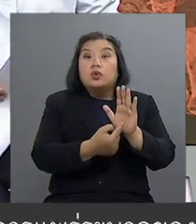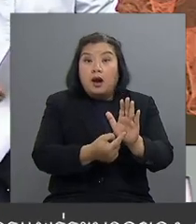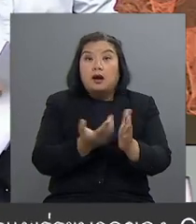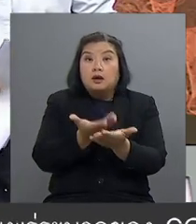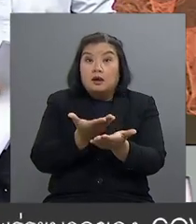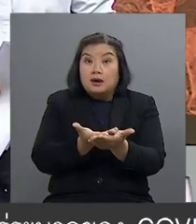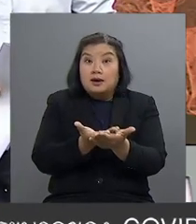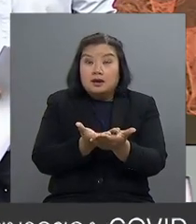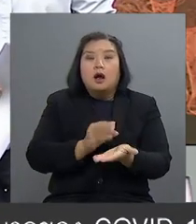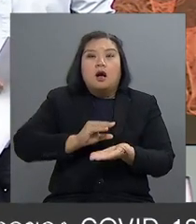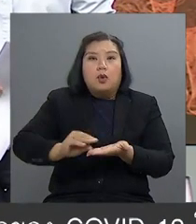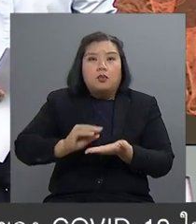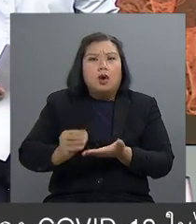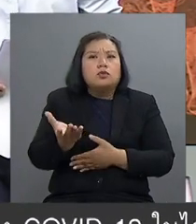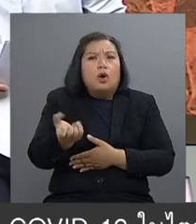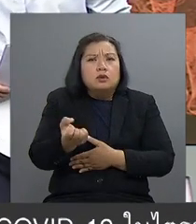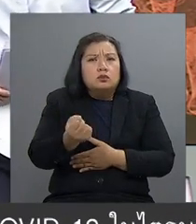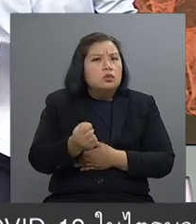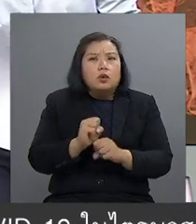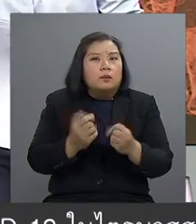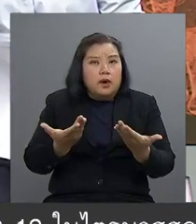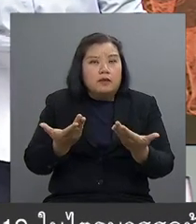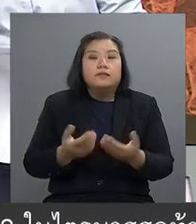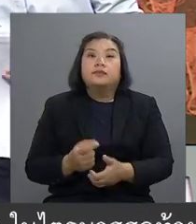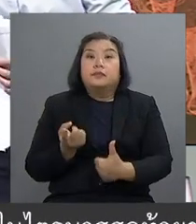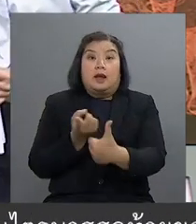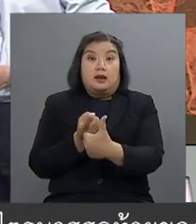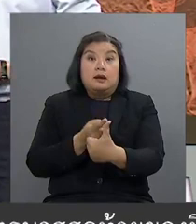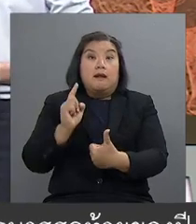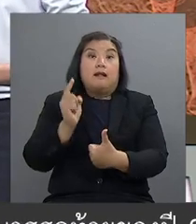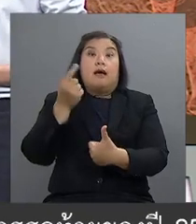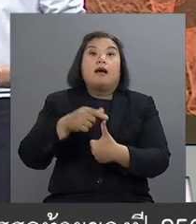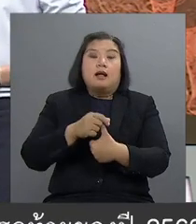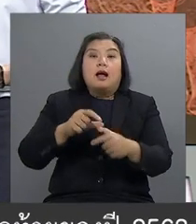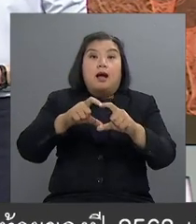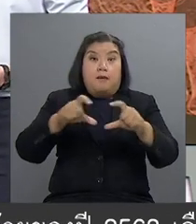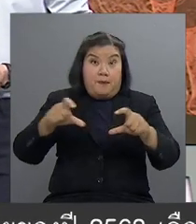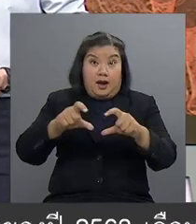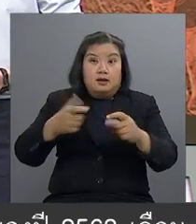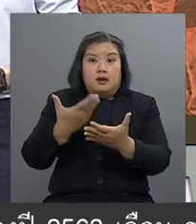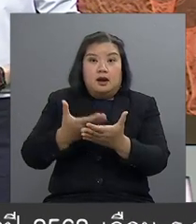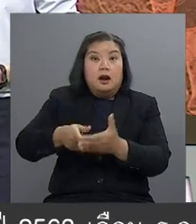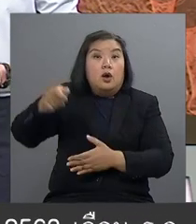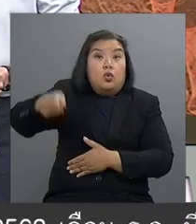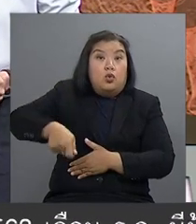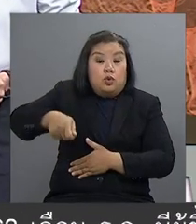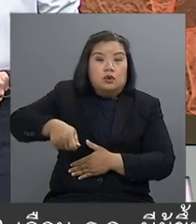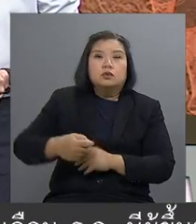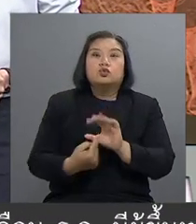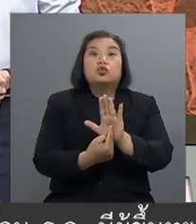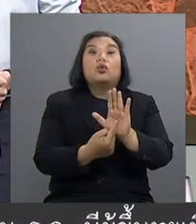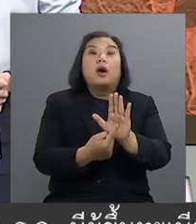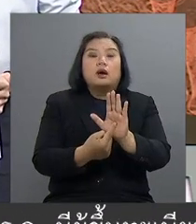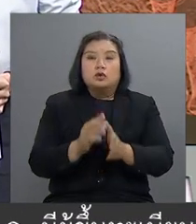จะทำอย่างไรกันบ้างค่ะสำหรับสินเชื่อบัตรเครดิตเป็นตัวอย่างแล้วกันนะคะเอชั่นคุณผู้ชมทำงาน